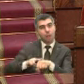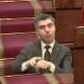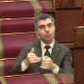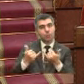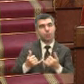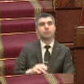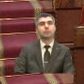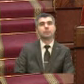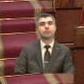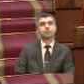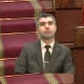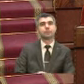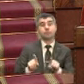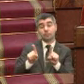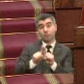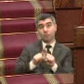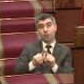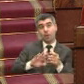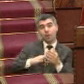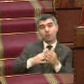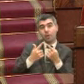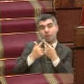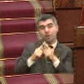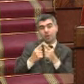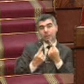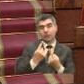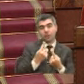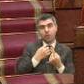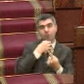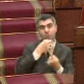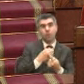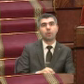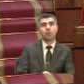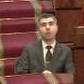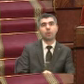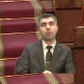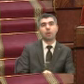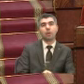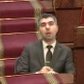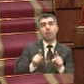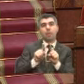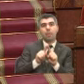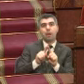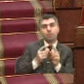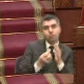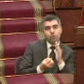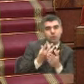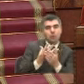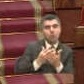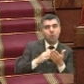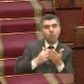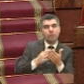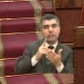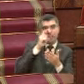هذا القرار من بين الحيثيات ديالو قيل بأنه تجاوزات جسيمة وخطيرة فيها